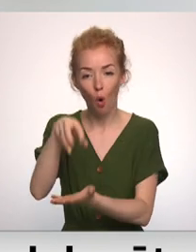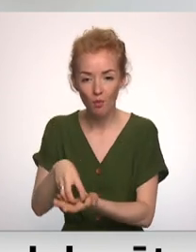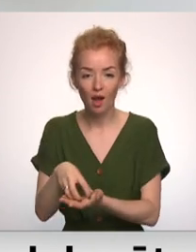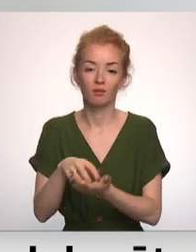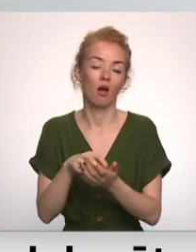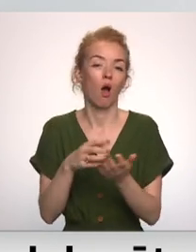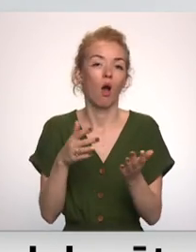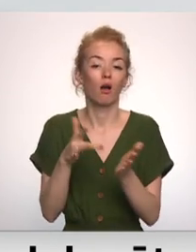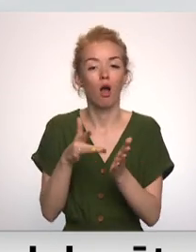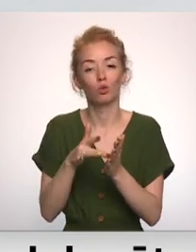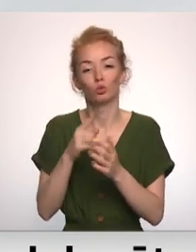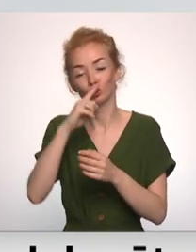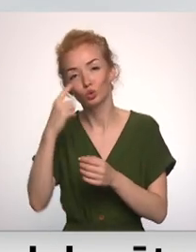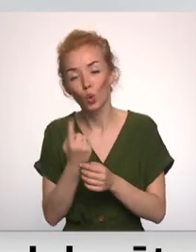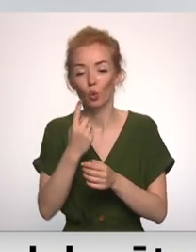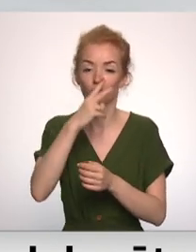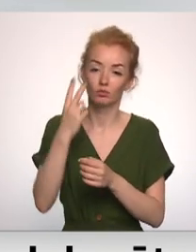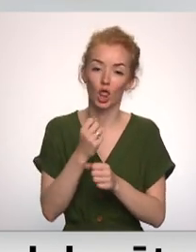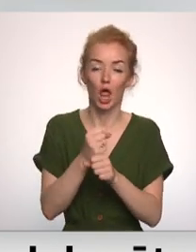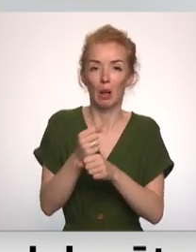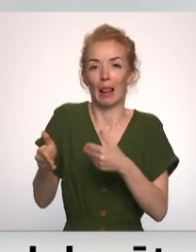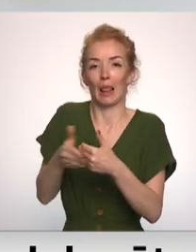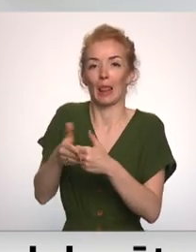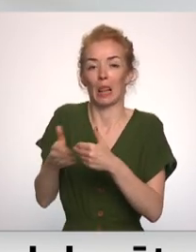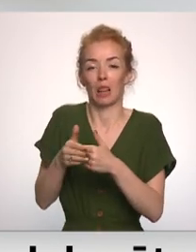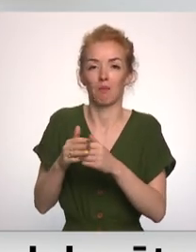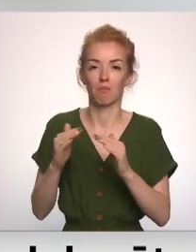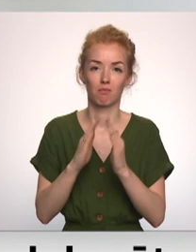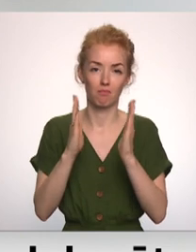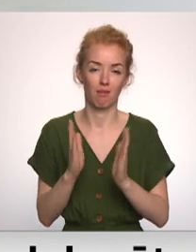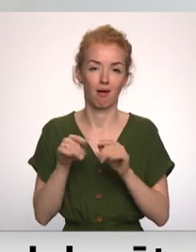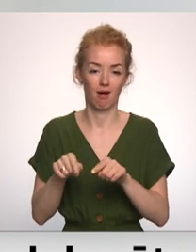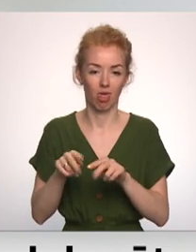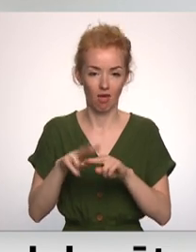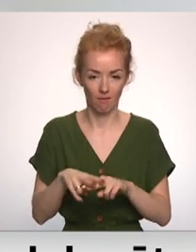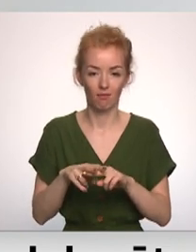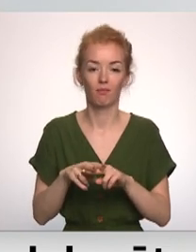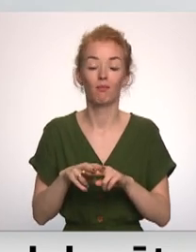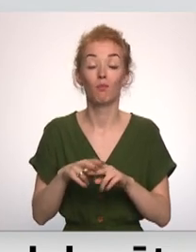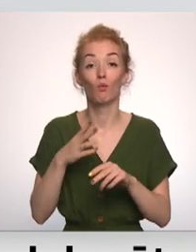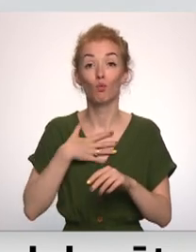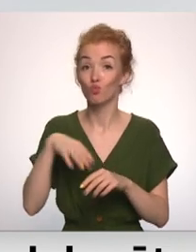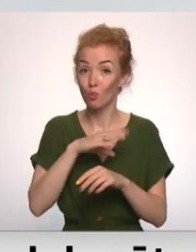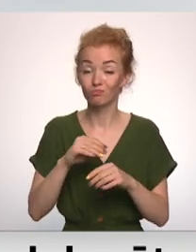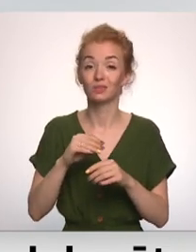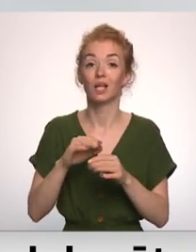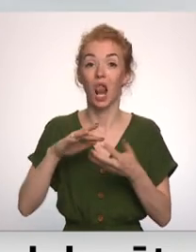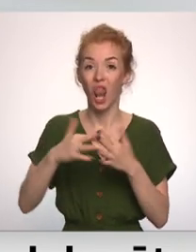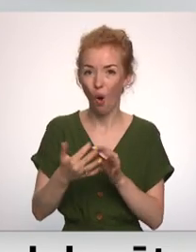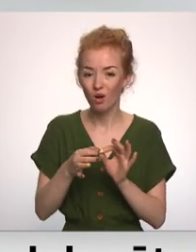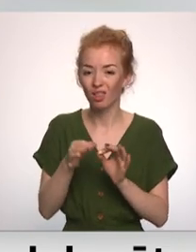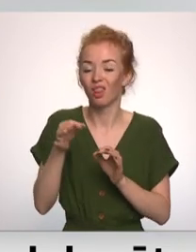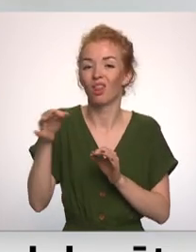kur kaut kāds tāds stundu darbiņš ir un kur viņš vienlaicīgi tūp pie tā viņam mitekļa mājām tas notiek. Mums parasti tie lauki